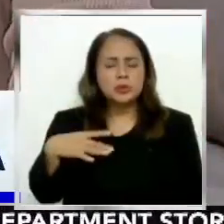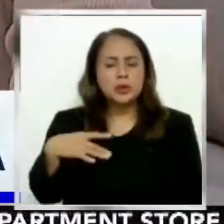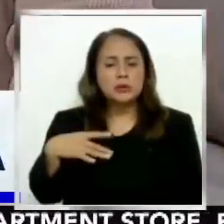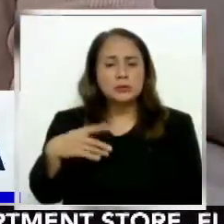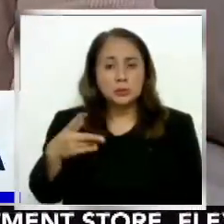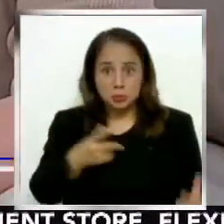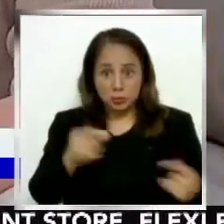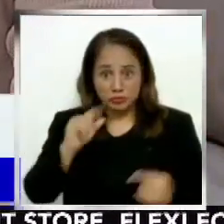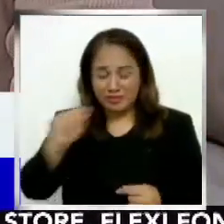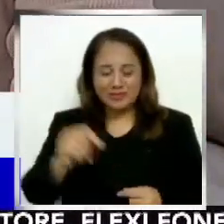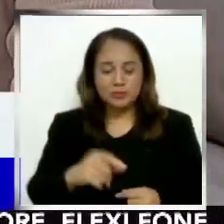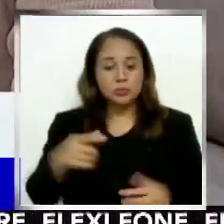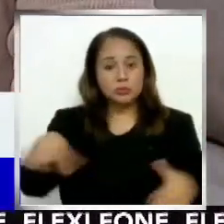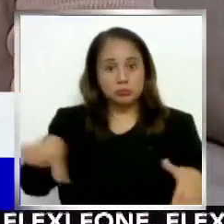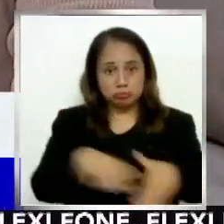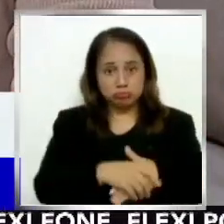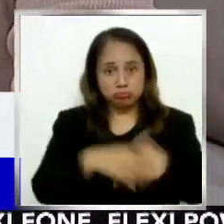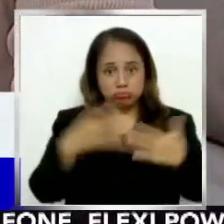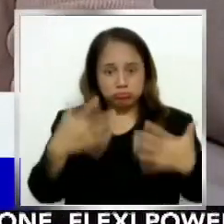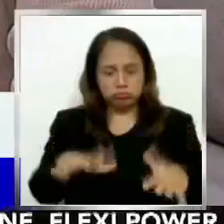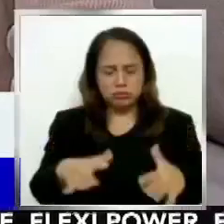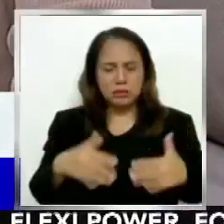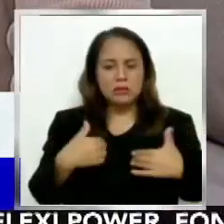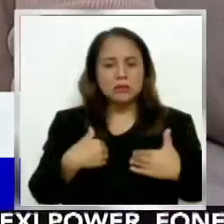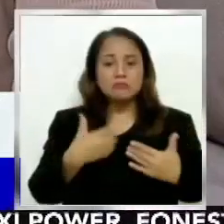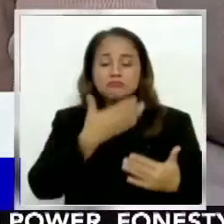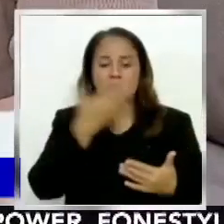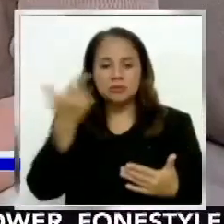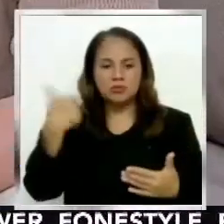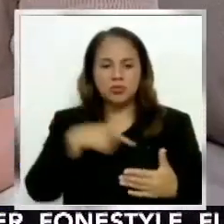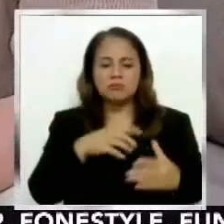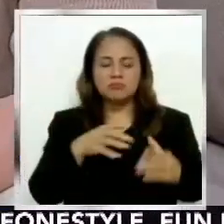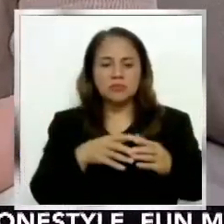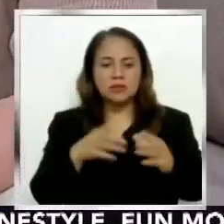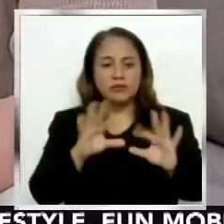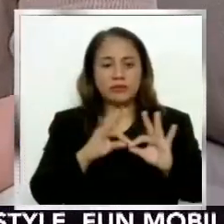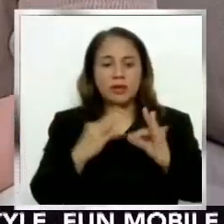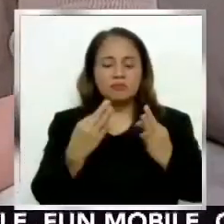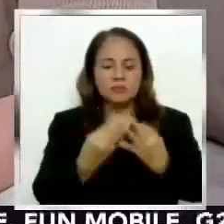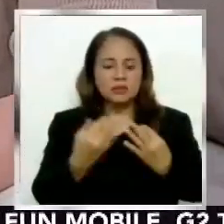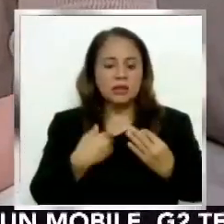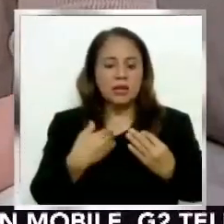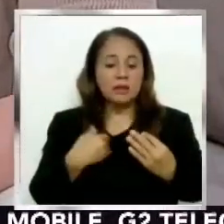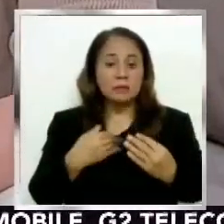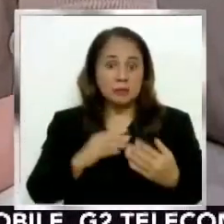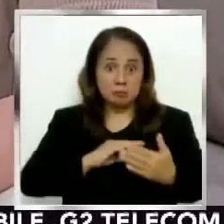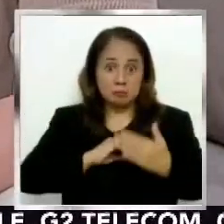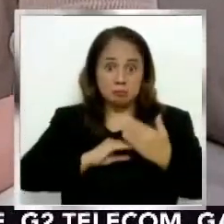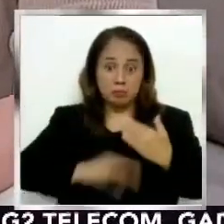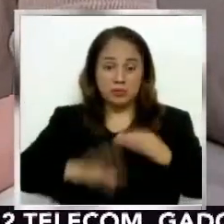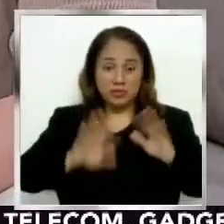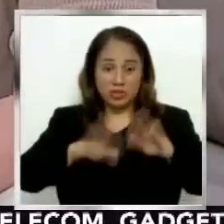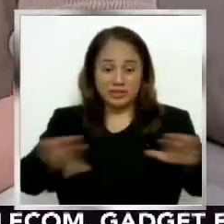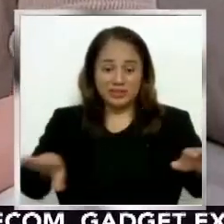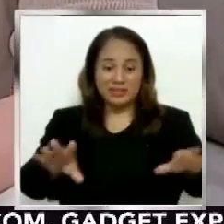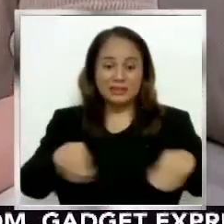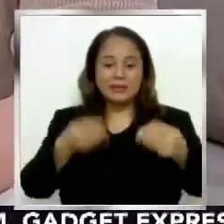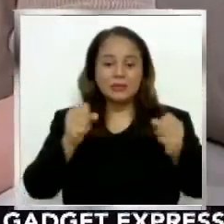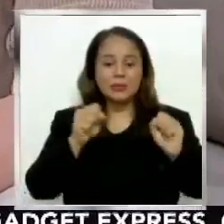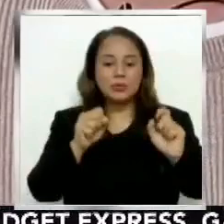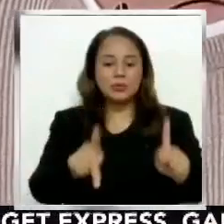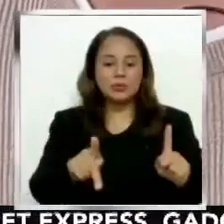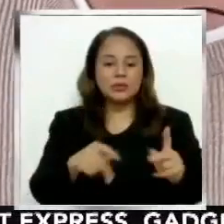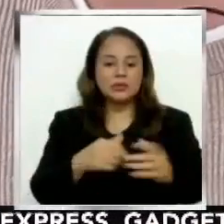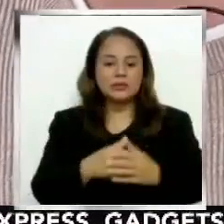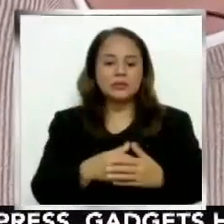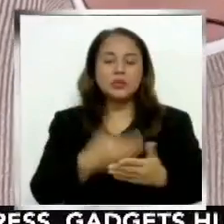kami, malinaw sa amin na bubuo kami ng pamilya at kung magkakaanak kami ay bibigyan namin sila ng oportunidad na maging maayos yung buhay